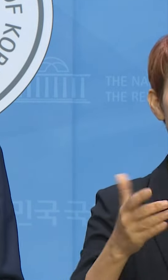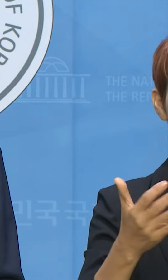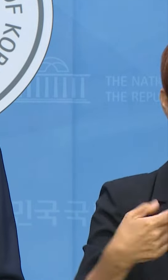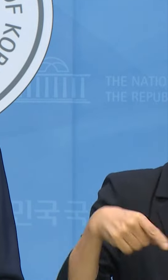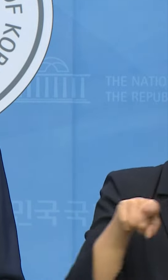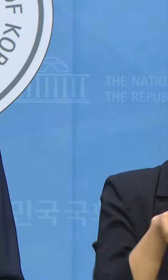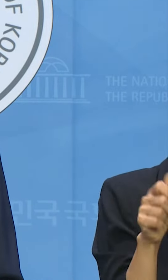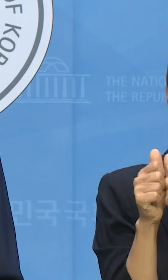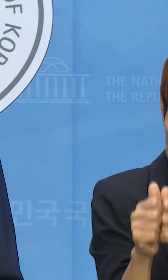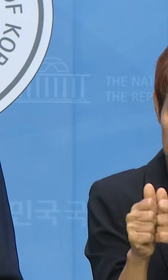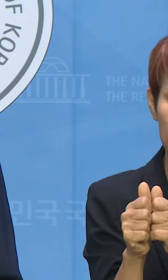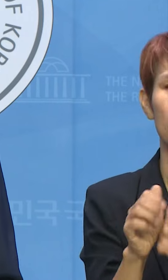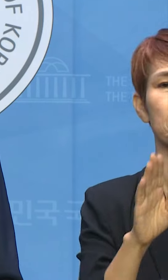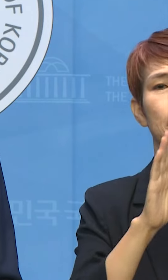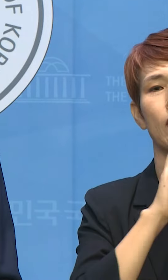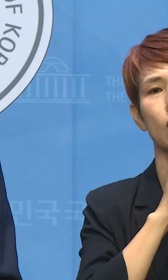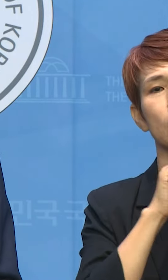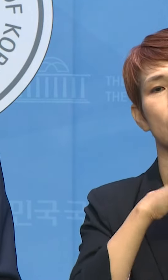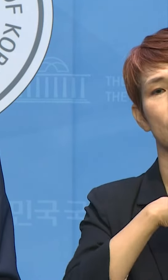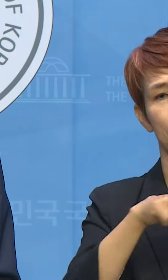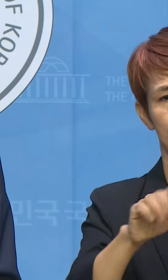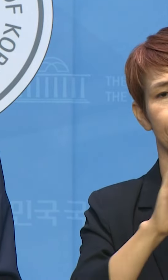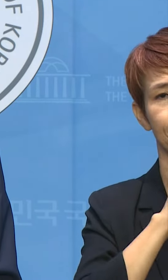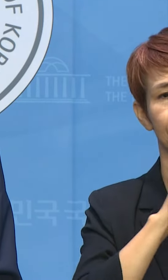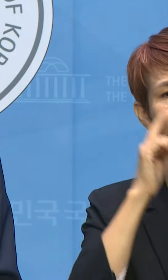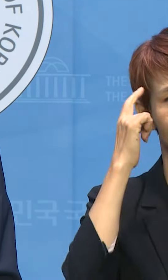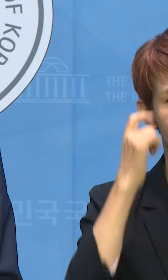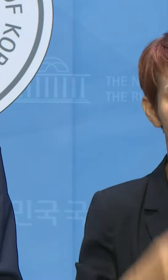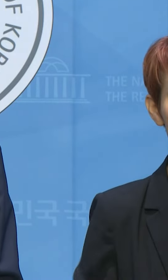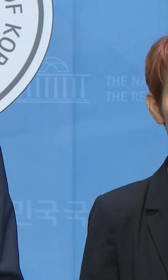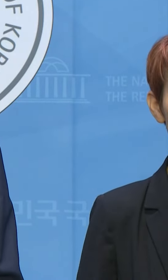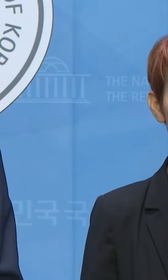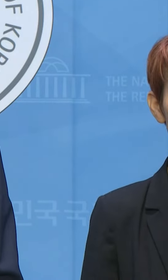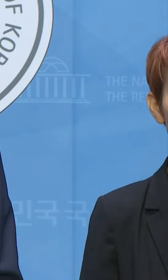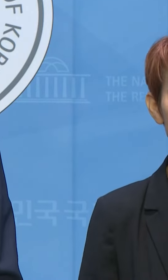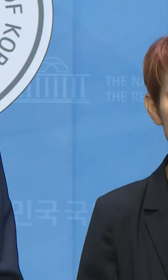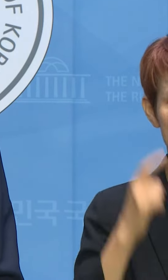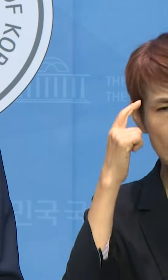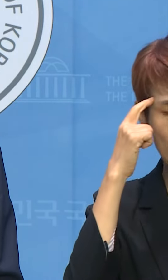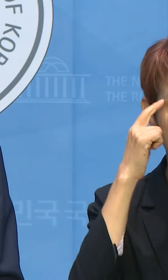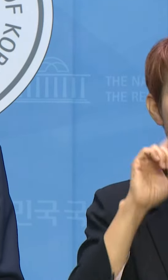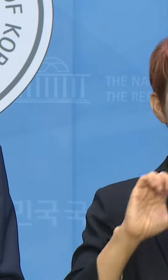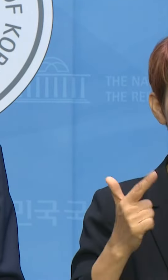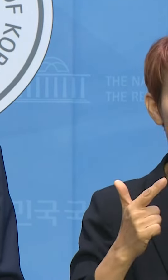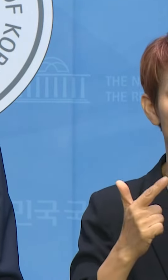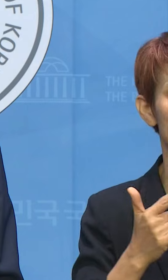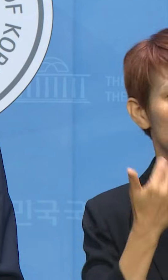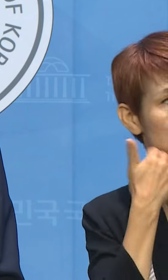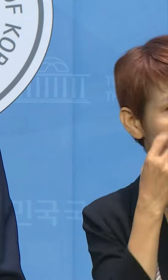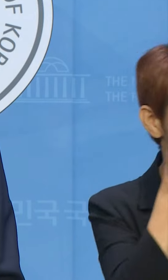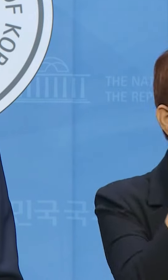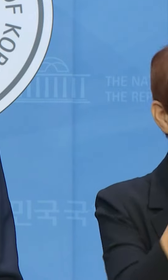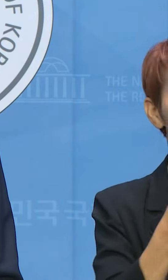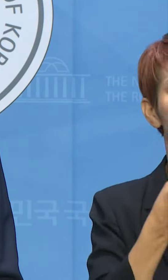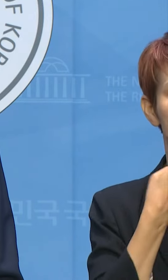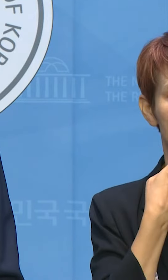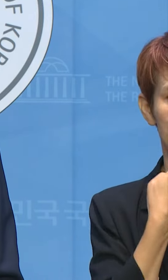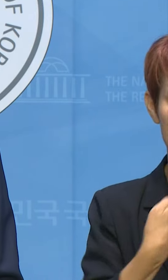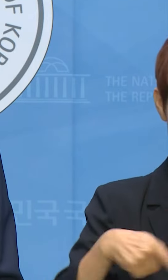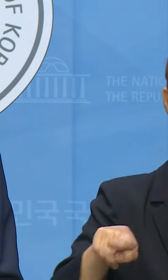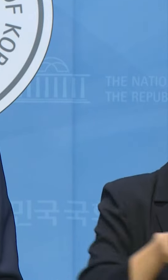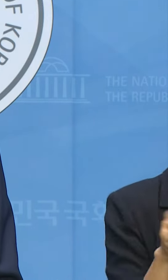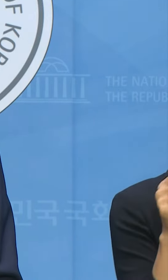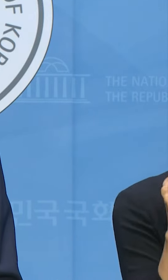옆에서는게 정치가 아닌가 생각합니다 앞뒤도 아니고 위아래도 아닌 곁을